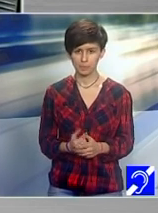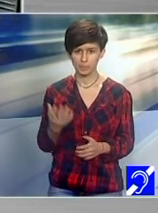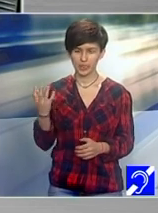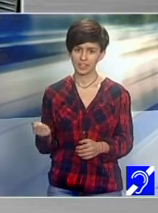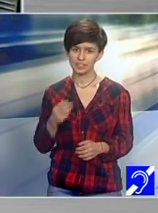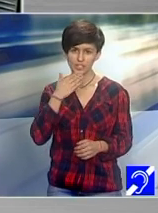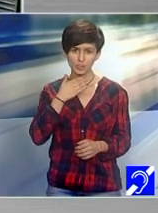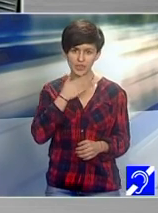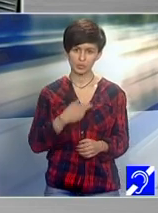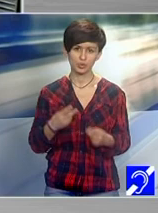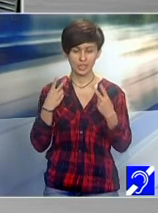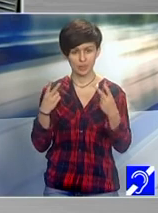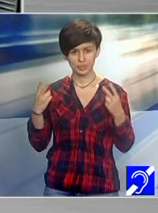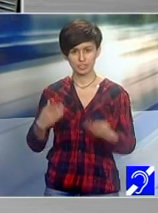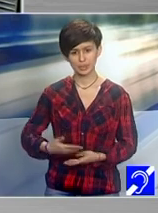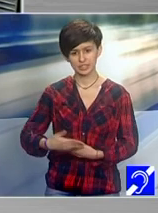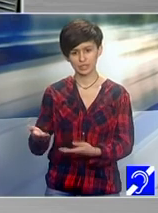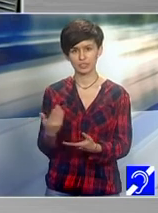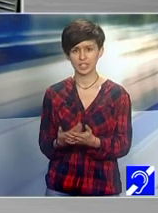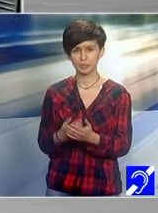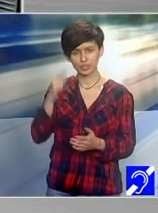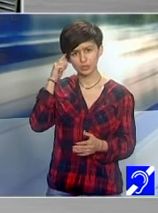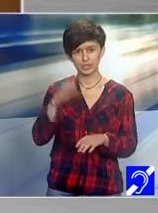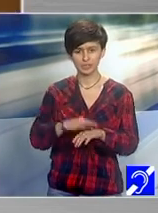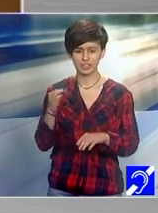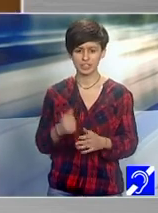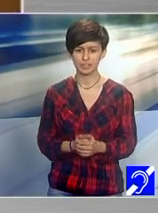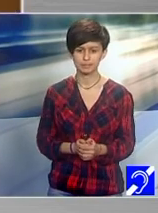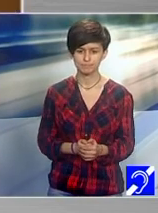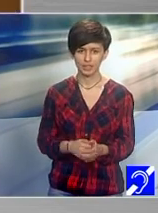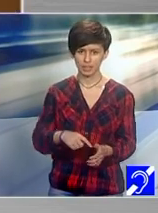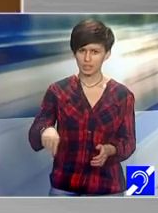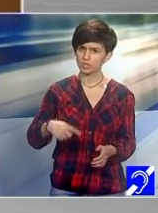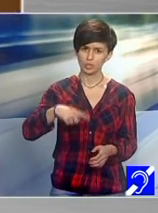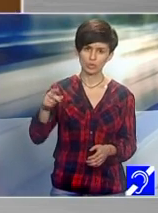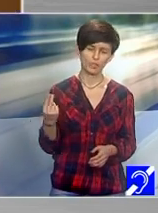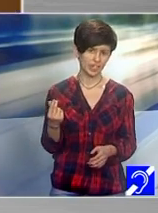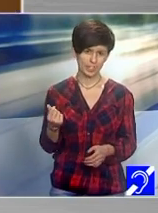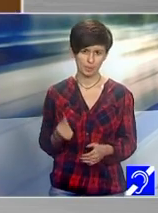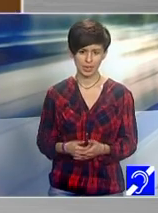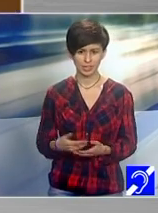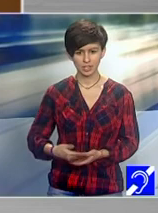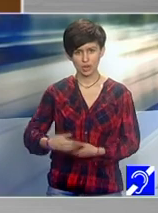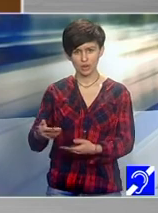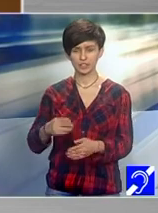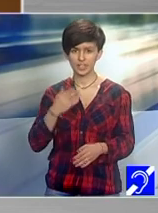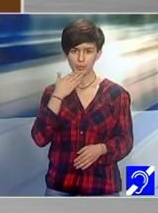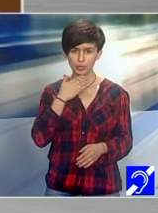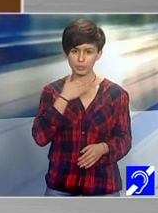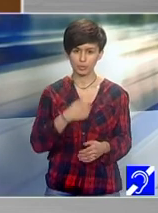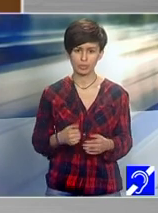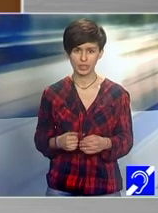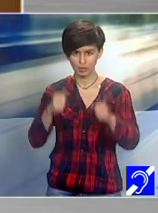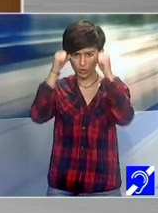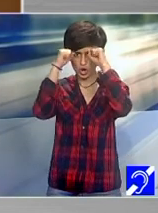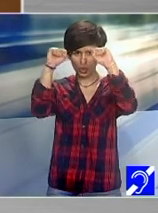premiul principal? Ca să zic. Noi nu dăm o sumă, dăm un premiu care constă deci într-o cupă, este onorific. Pur simbolic.